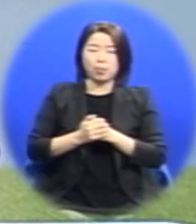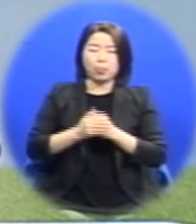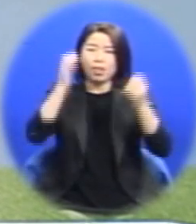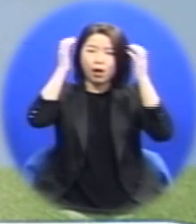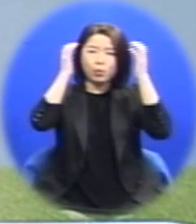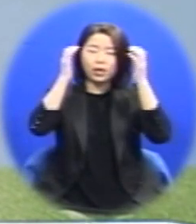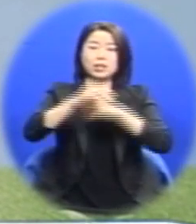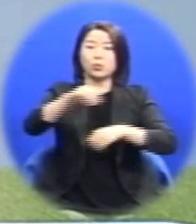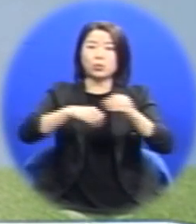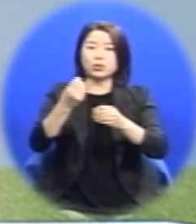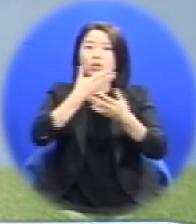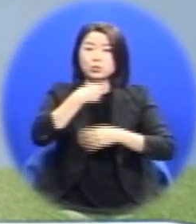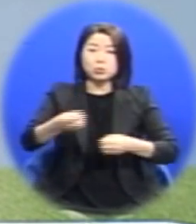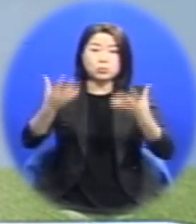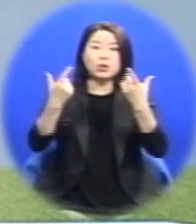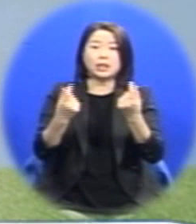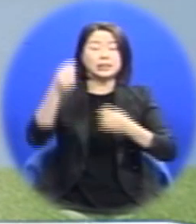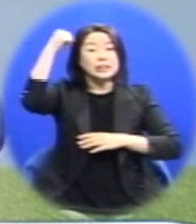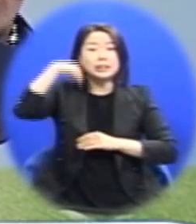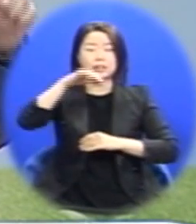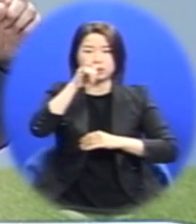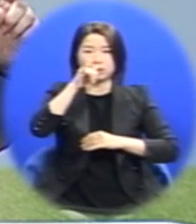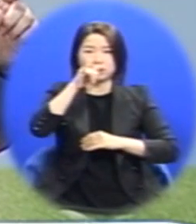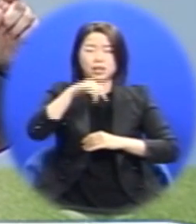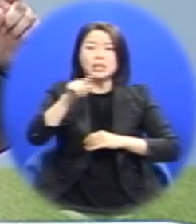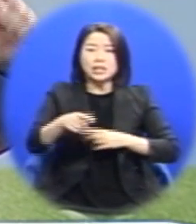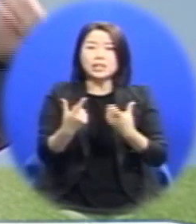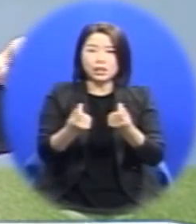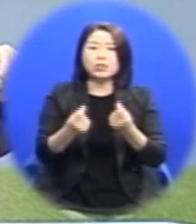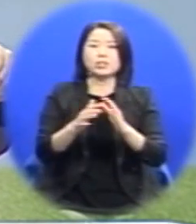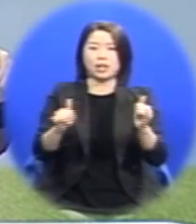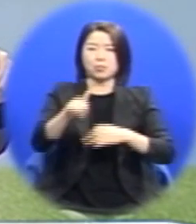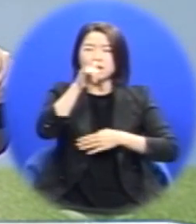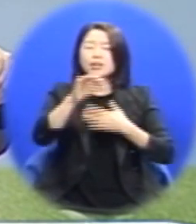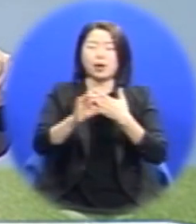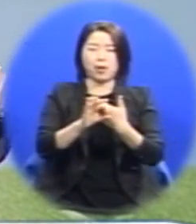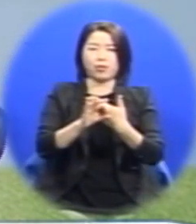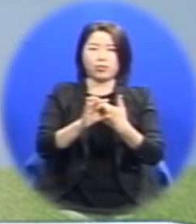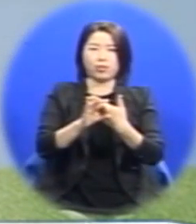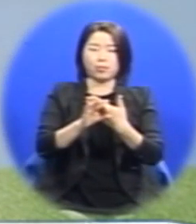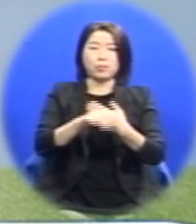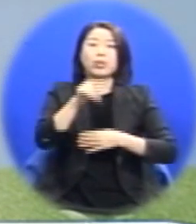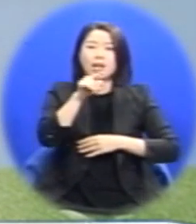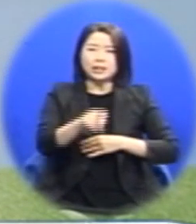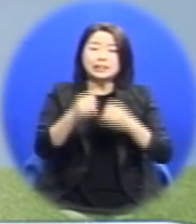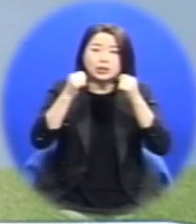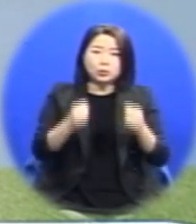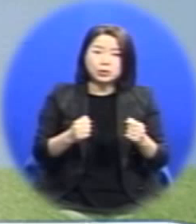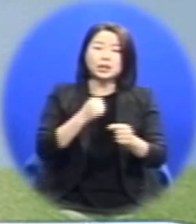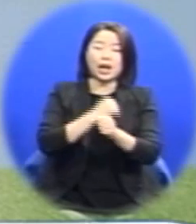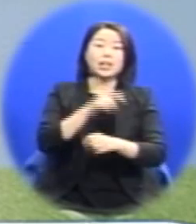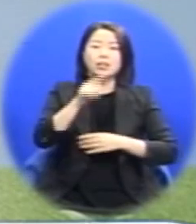고난이 오히려 축복이라고 여겨져요. 이런 사람이 있다면 그 존재하는